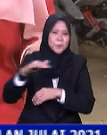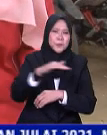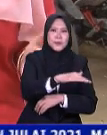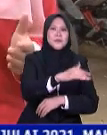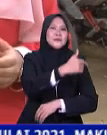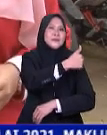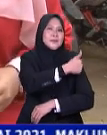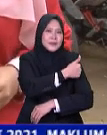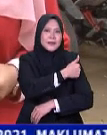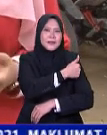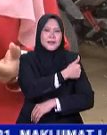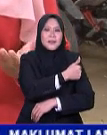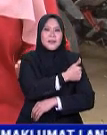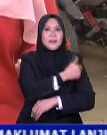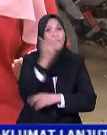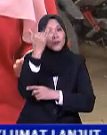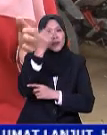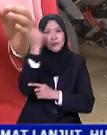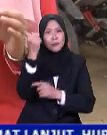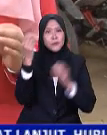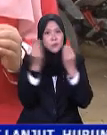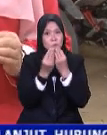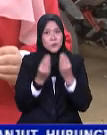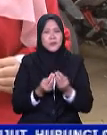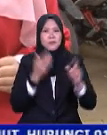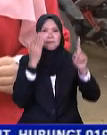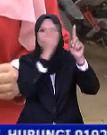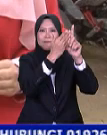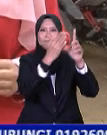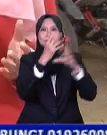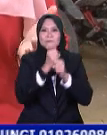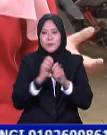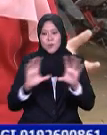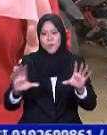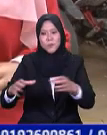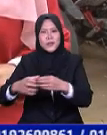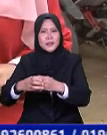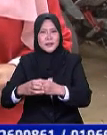mendapatkan suntikan vaksin agar jumlah sasaran mencapai imuniti